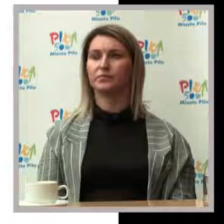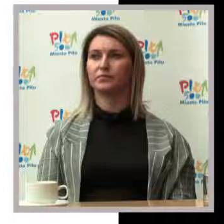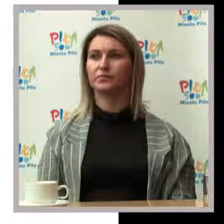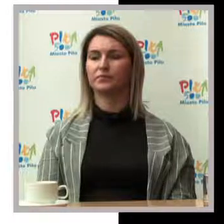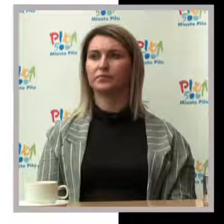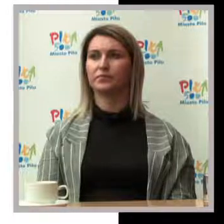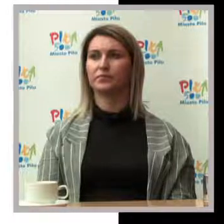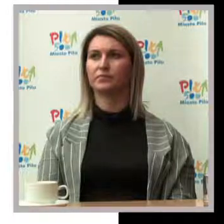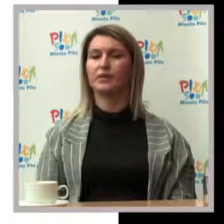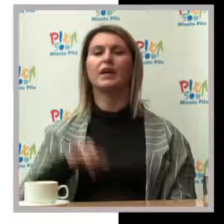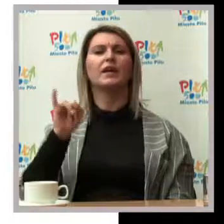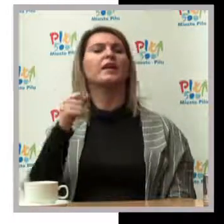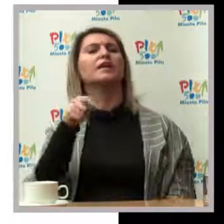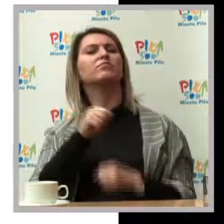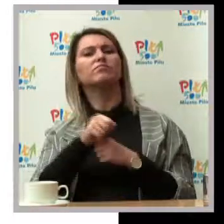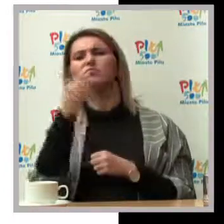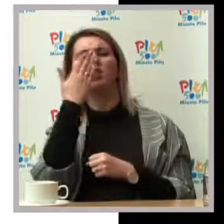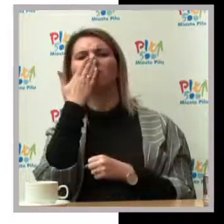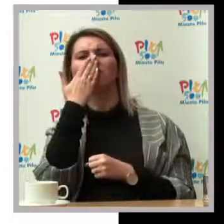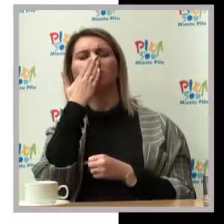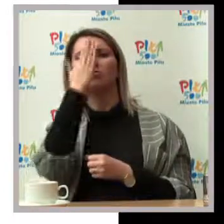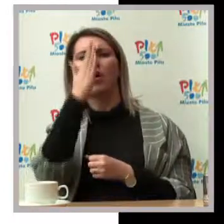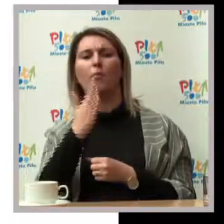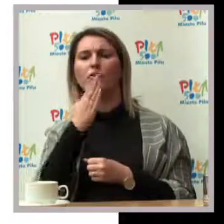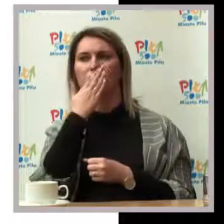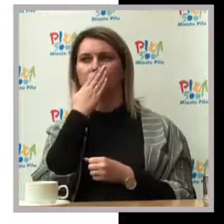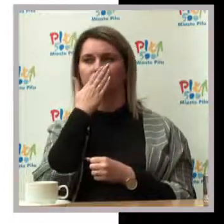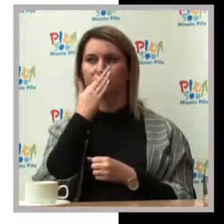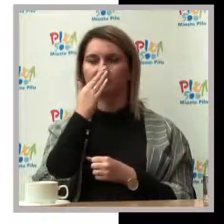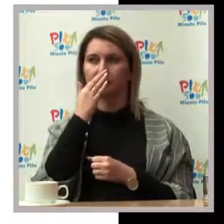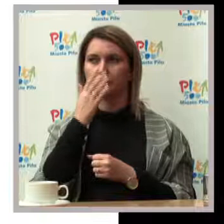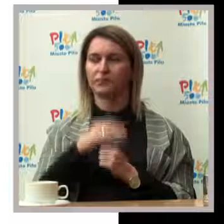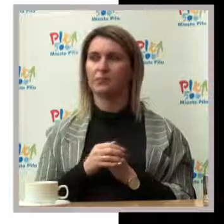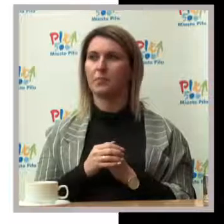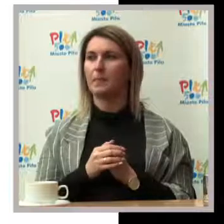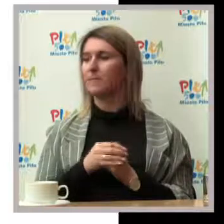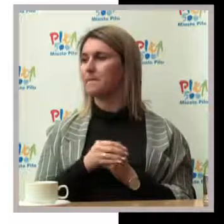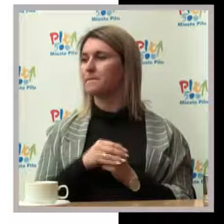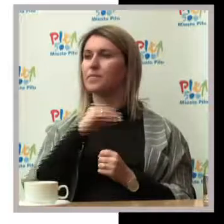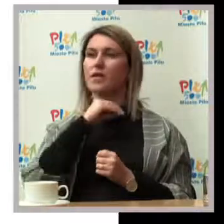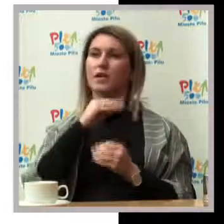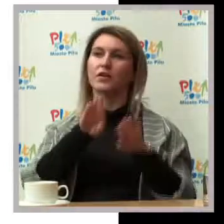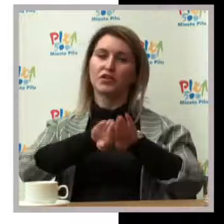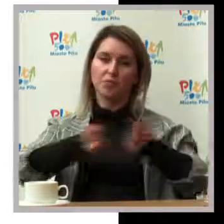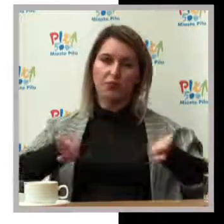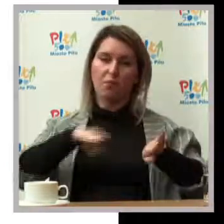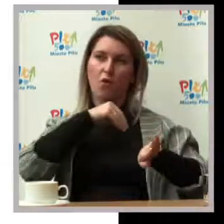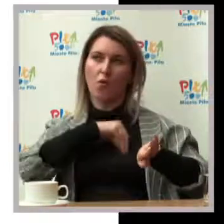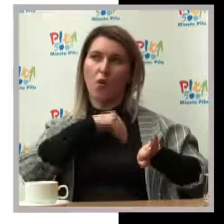Państwa, jeżeli chodzi o podział dochodów budżetu miasta, to dzielimy je na dochody bieżące i dochody majątkowe.